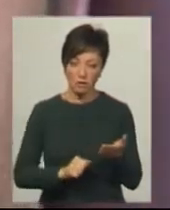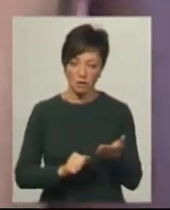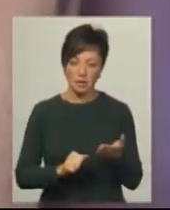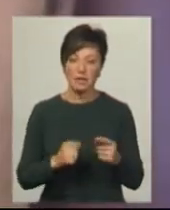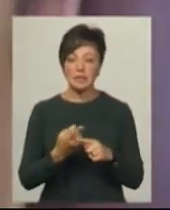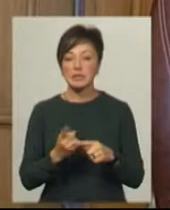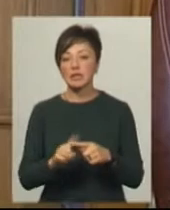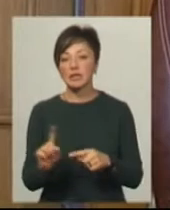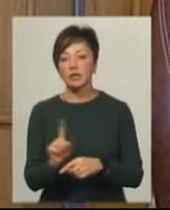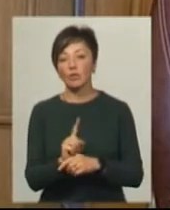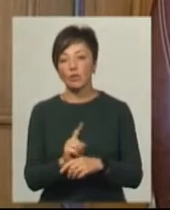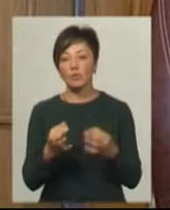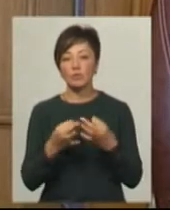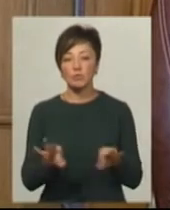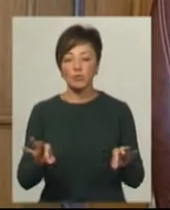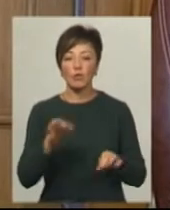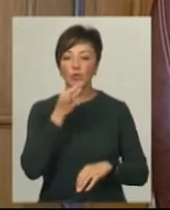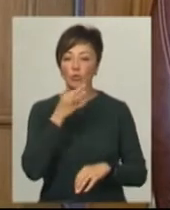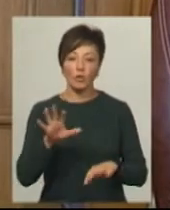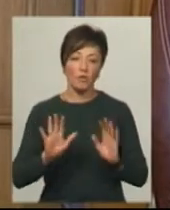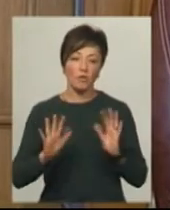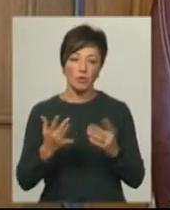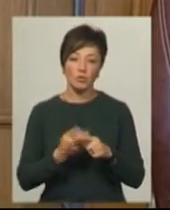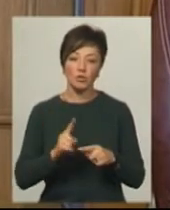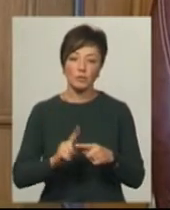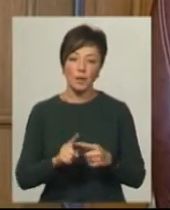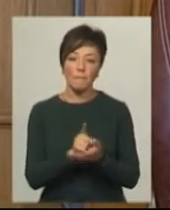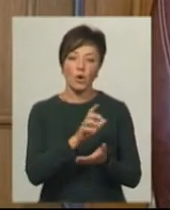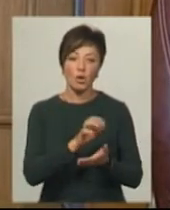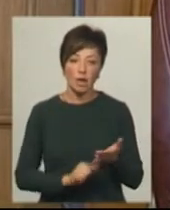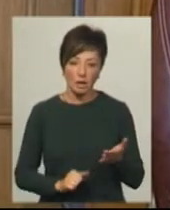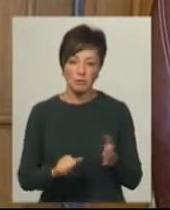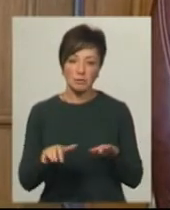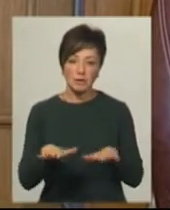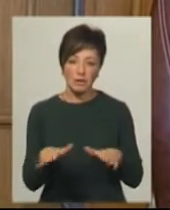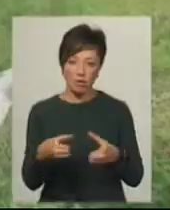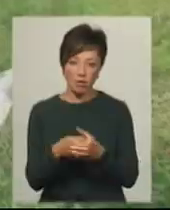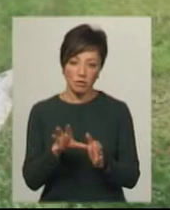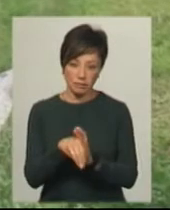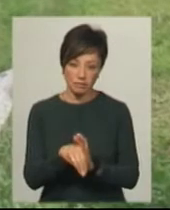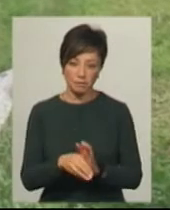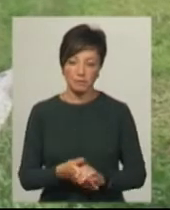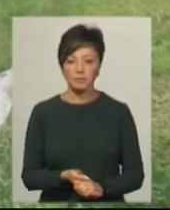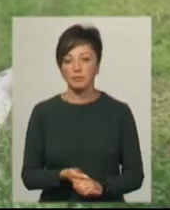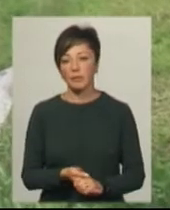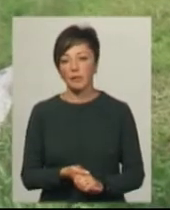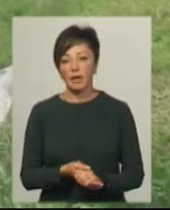Ця норма дозволяє в будь-якому випадку, щоб цей податок в місцеву громаду прийшов. Із